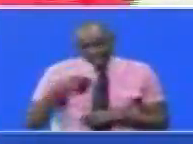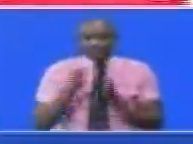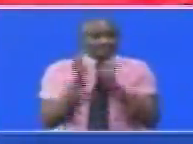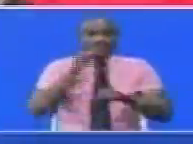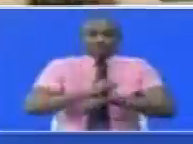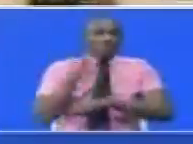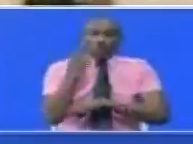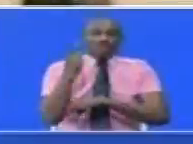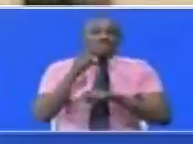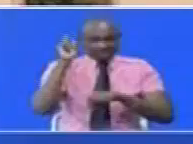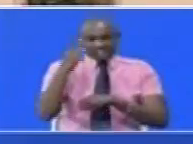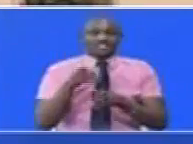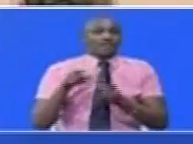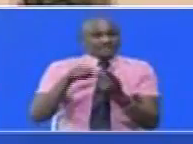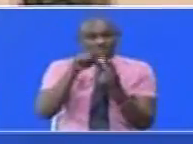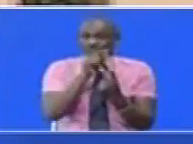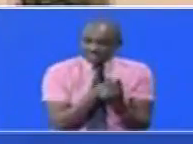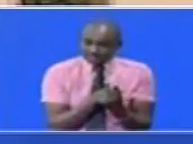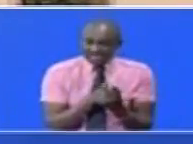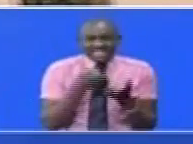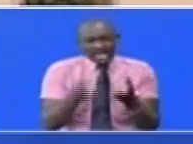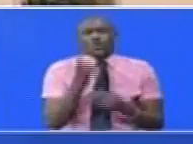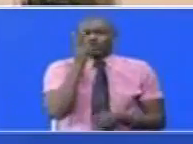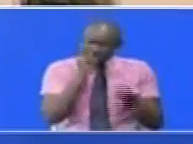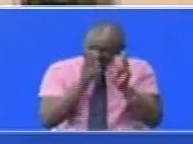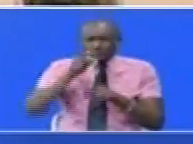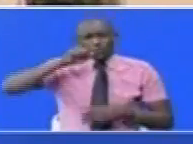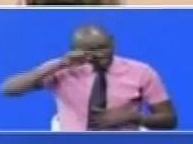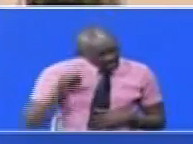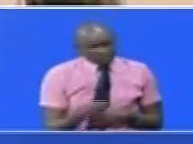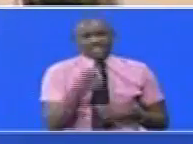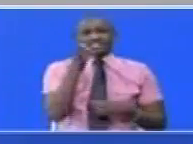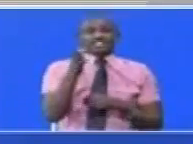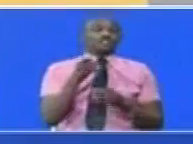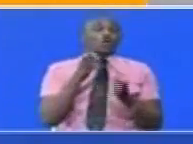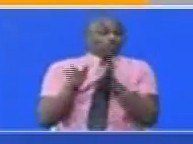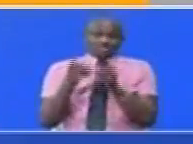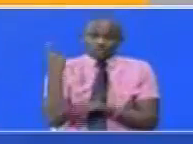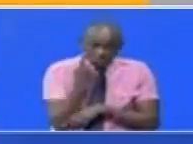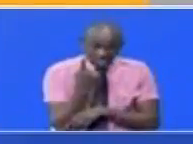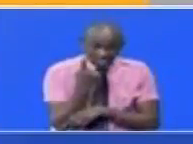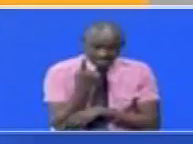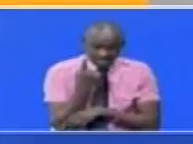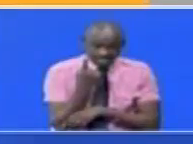za kitaifa. Mwaka huu kuna nafasi 22,000 pekee kwenye shule za upili za kitaifa. Watahiniwa